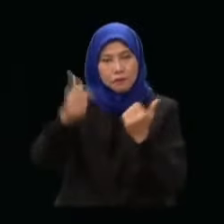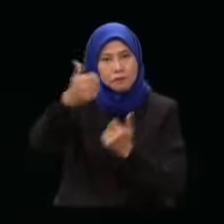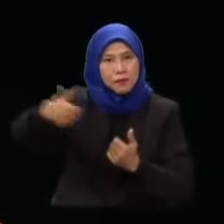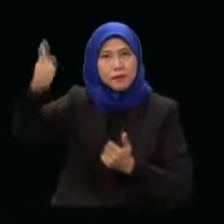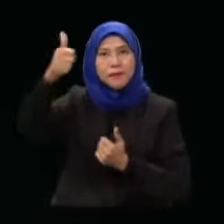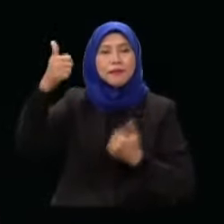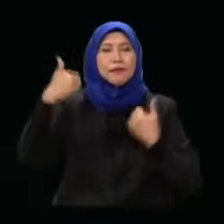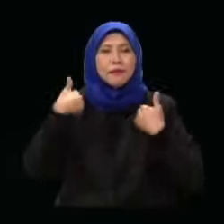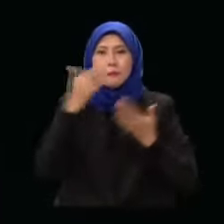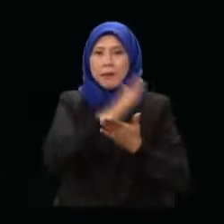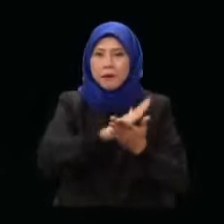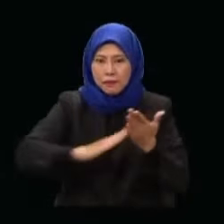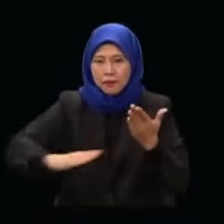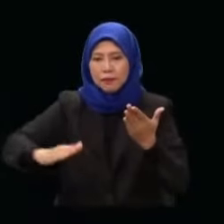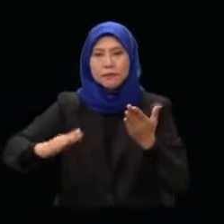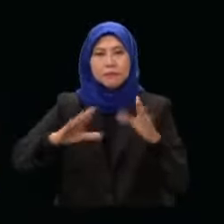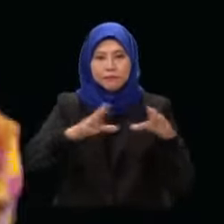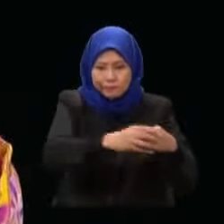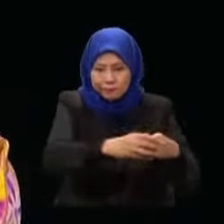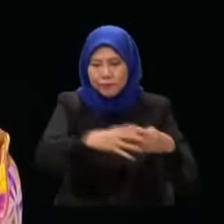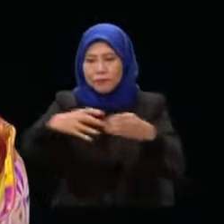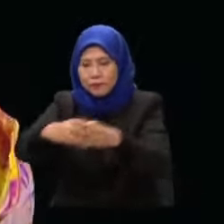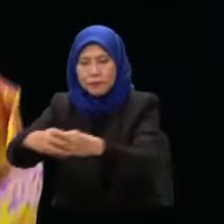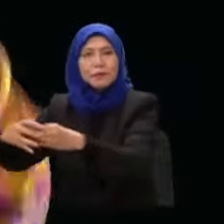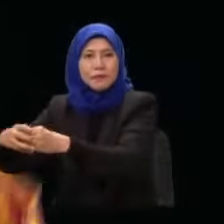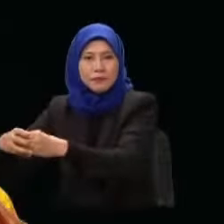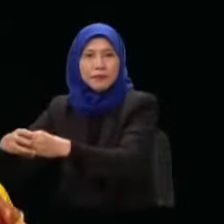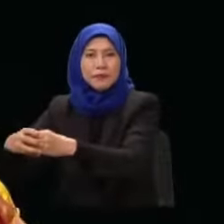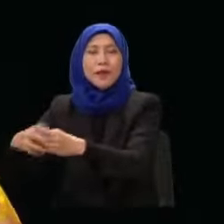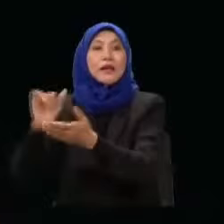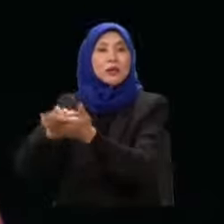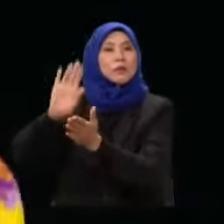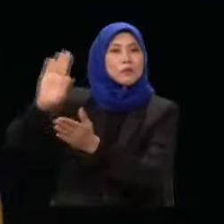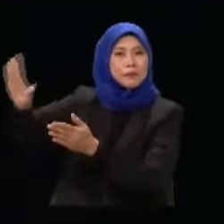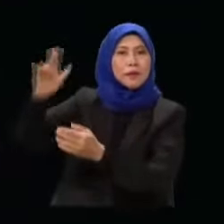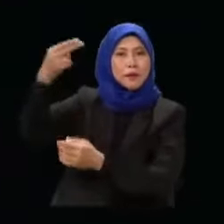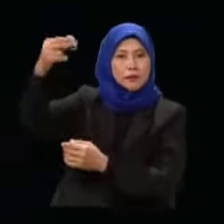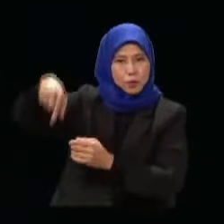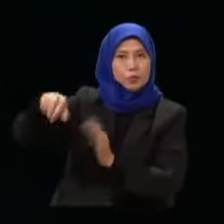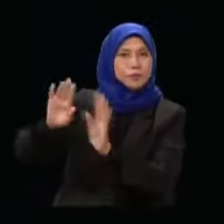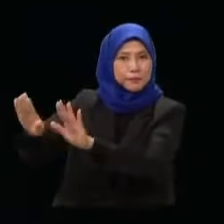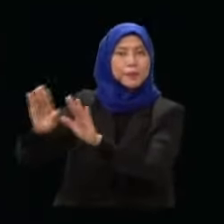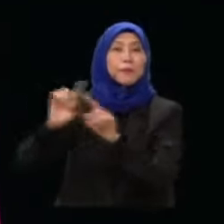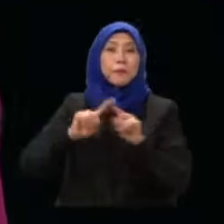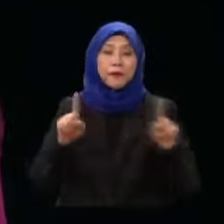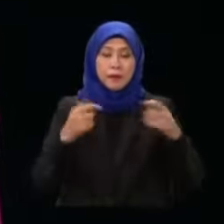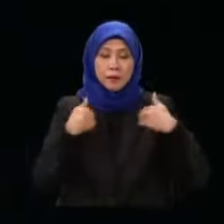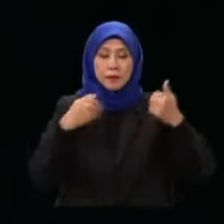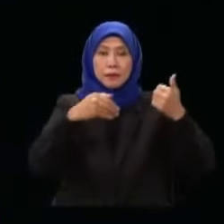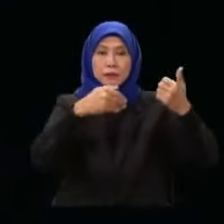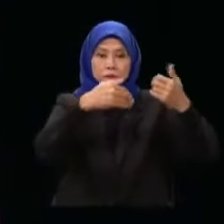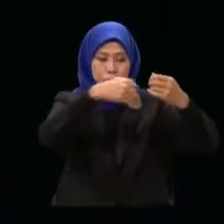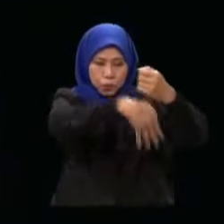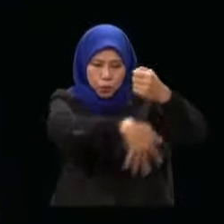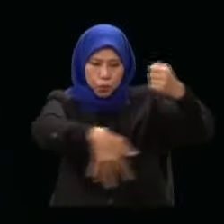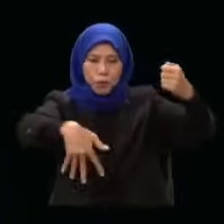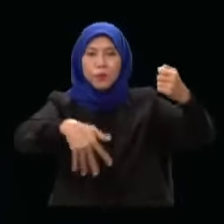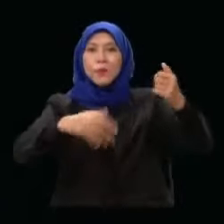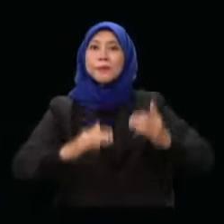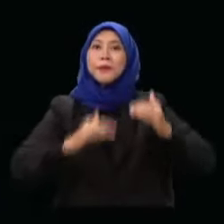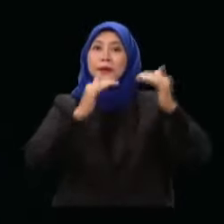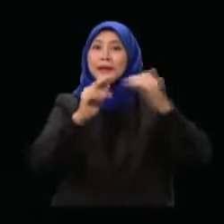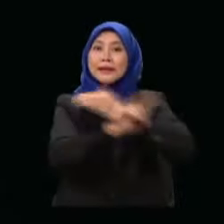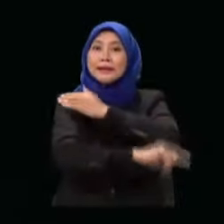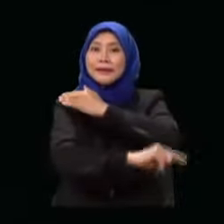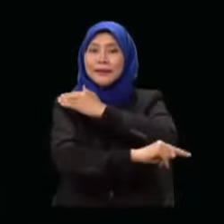eh kita di bahagian-bahagian dia itu di bagian Ibu pejabat dan kemudian kita distruktur dia di peringkat Negeri Nah kalau